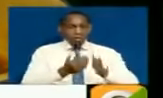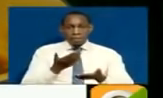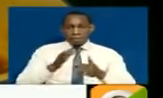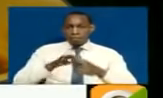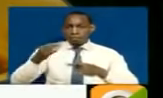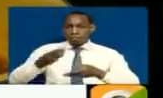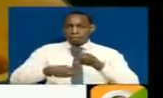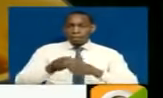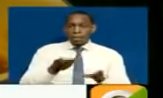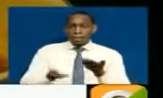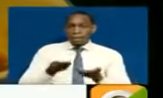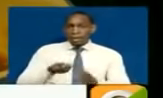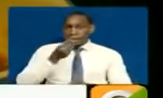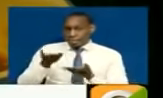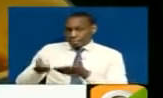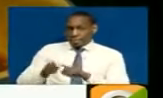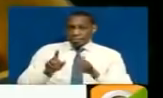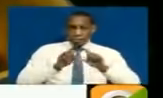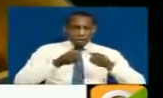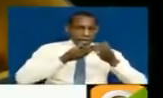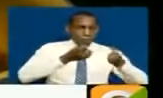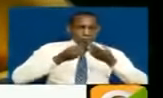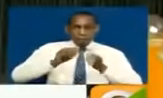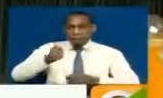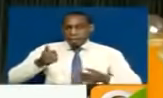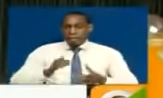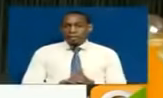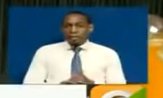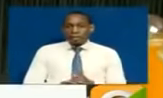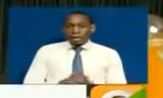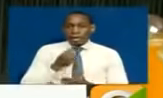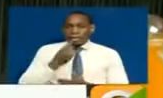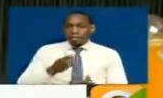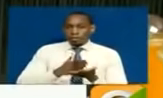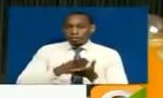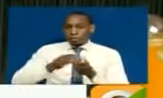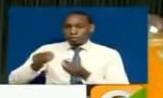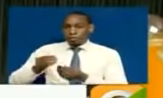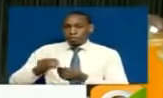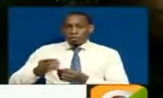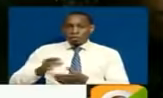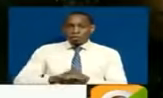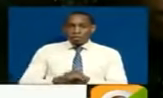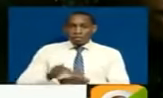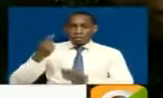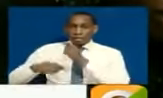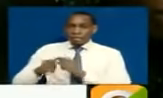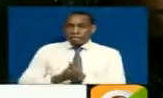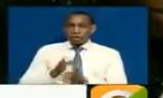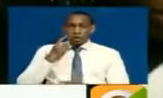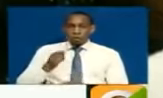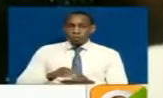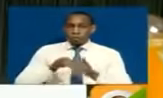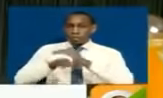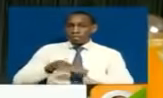kwetu, amekula chakula kwetu, anapeleka ujumbe kwa wengine, anawaambia tembeeni hapa mali kienyeji store, mtapata chakula